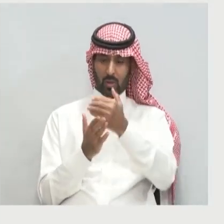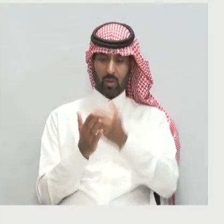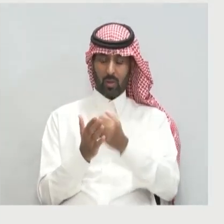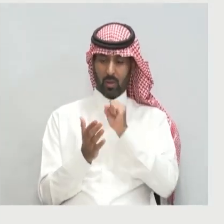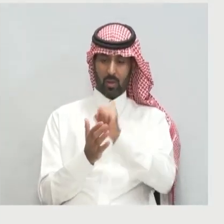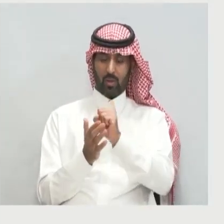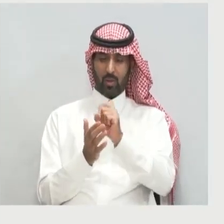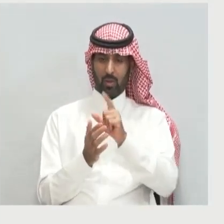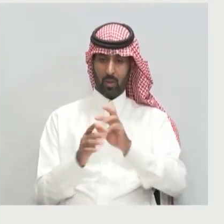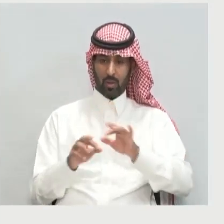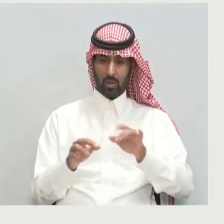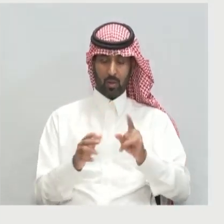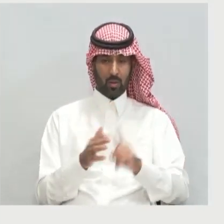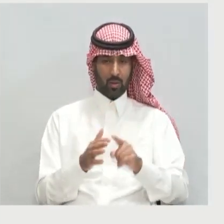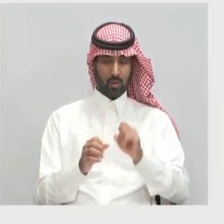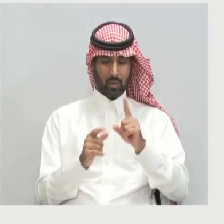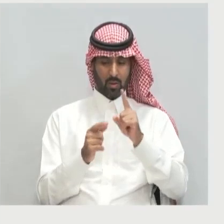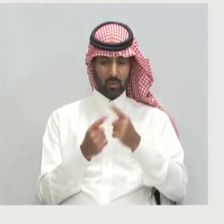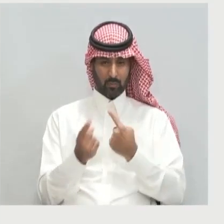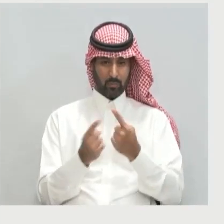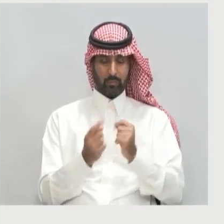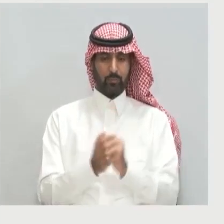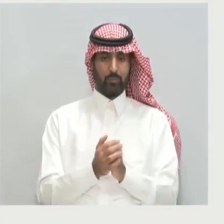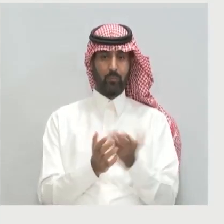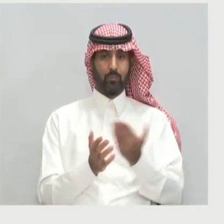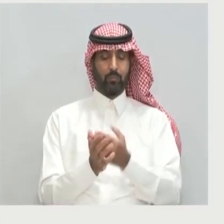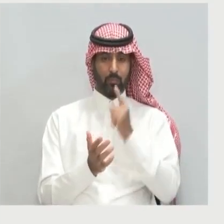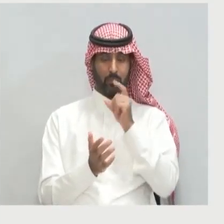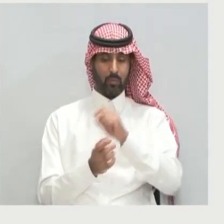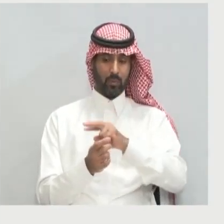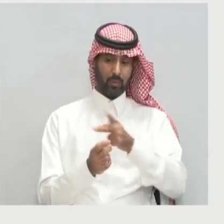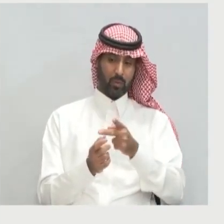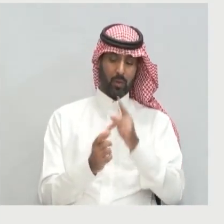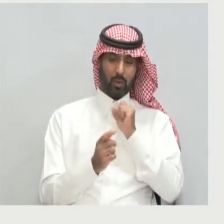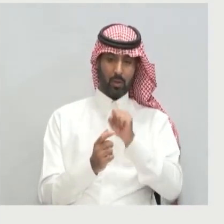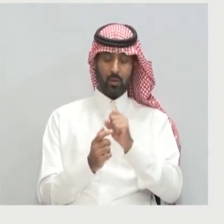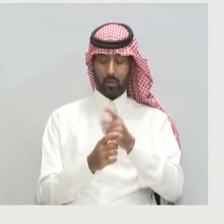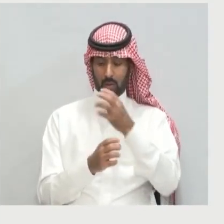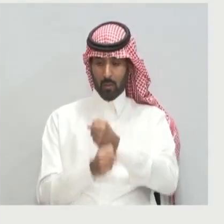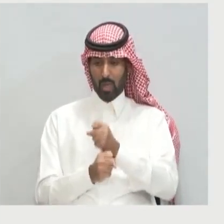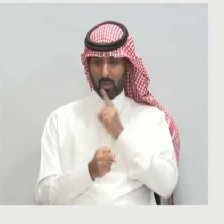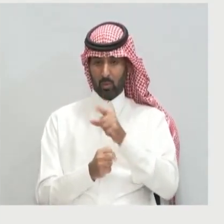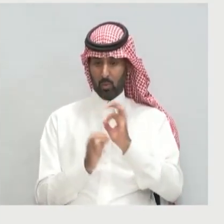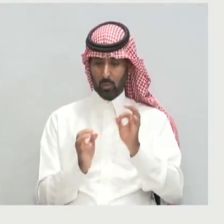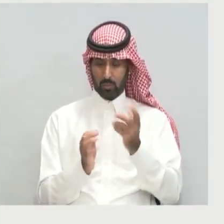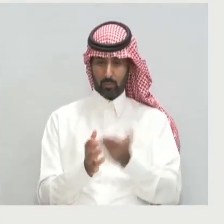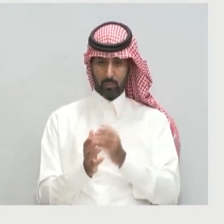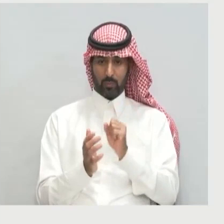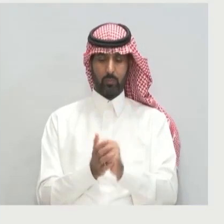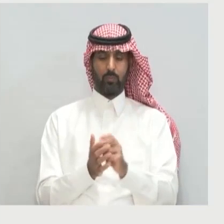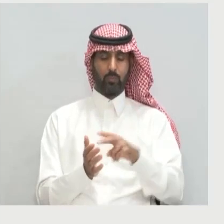خصوصيه منصه منصه التواصل الاجتماعي واعدلها وفقا لمستوى الامان الذي يناسبك